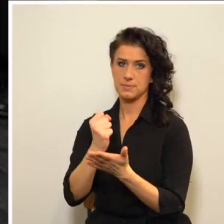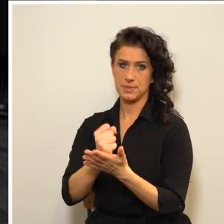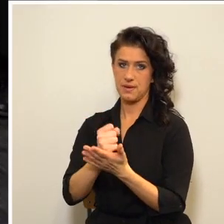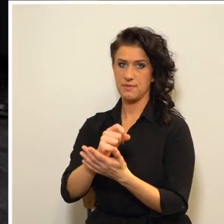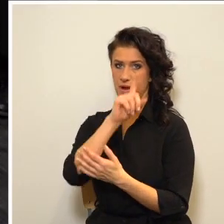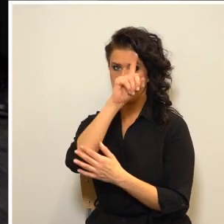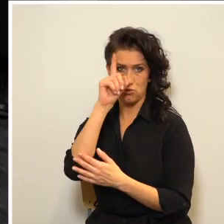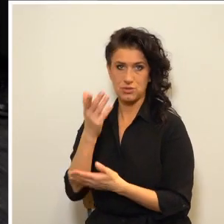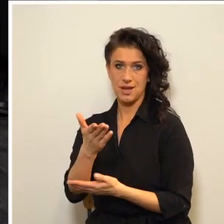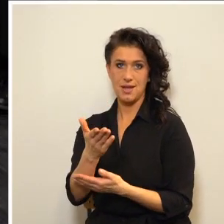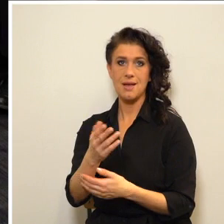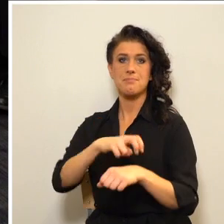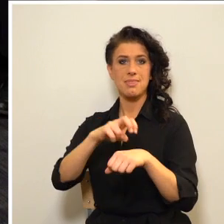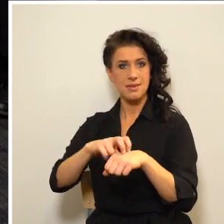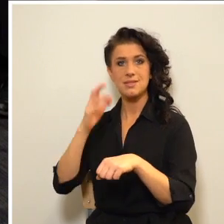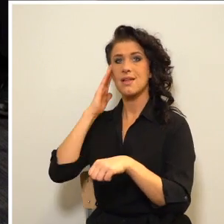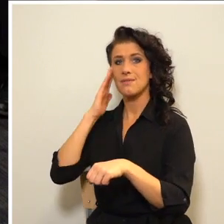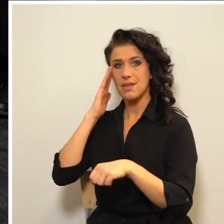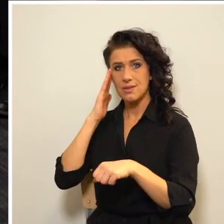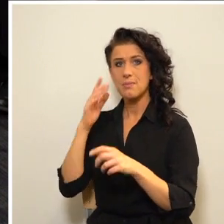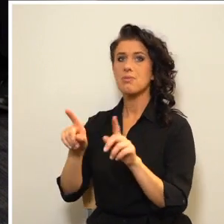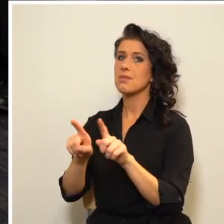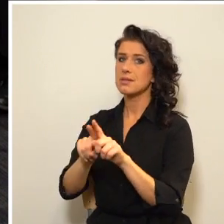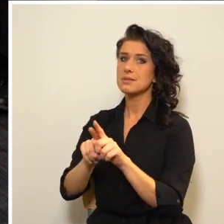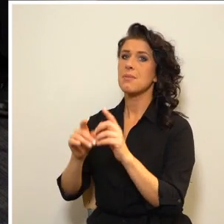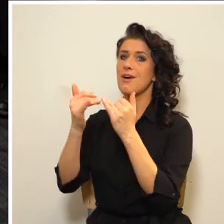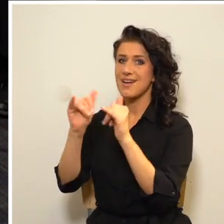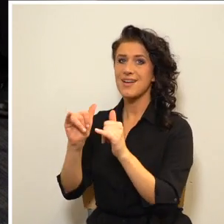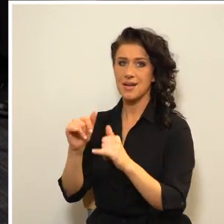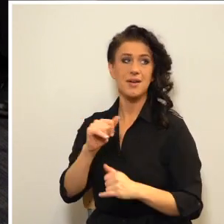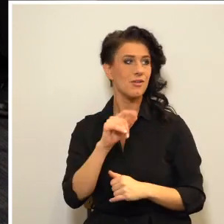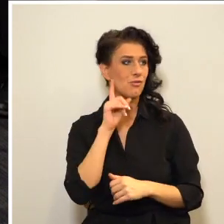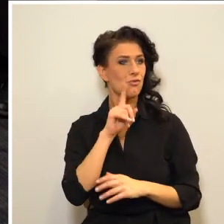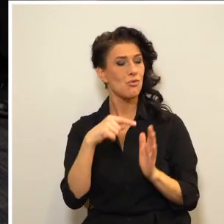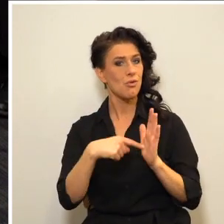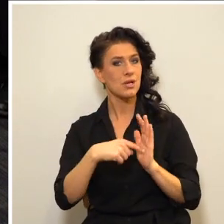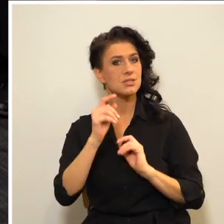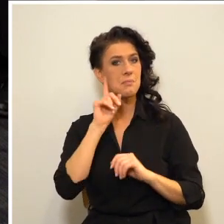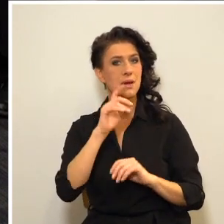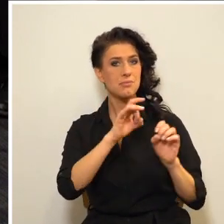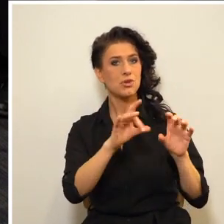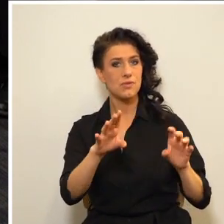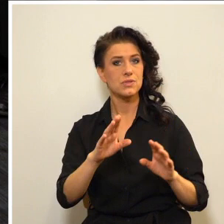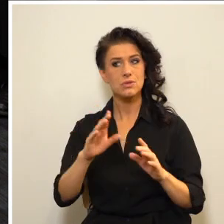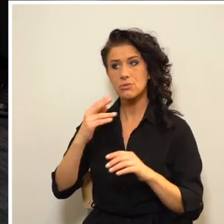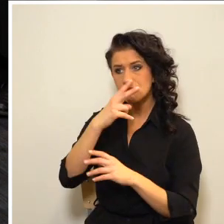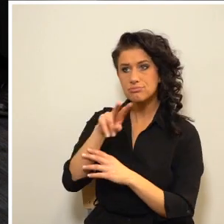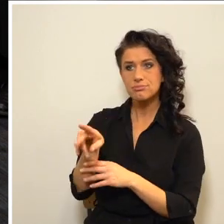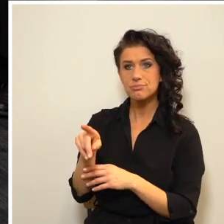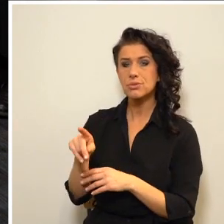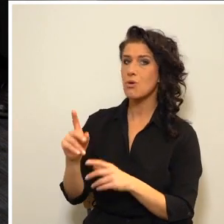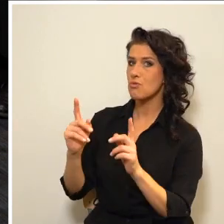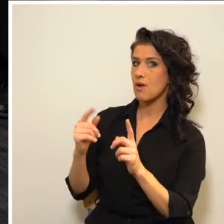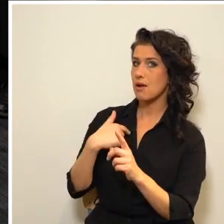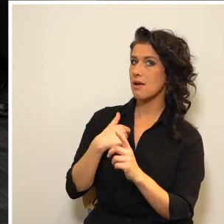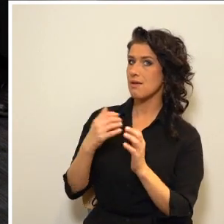dieses ale pan profesor tylko insignes również właśnie pan proces zwrócił moją uwagę na coś o czym ja w tym